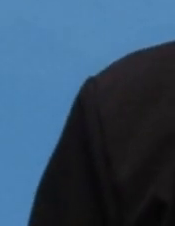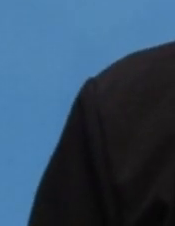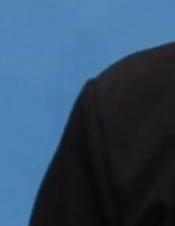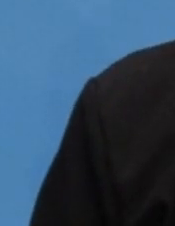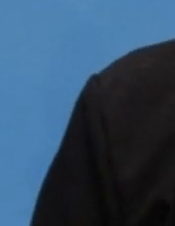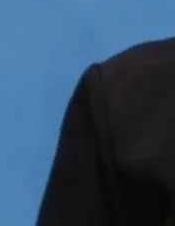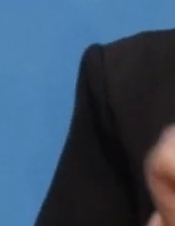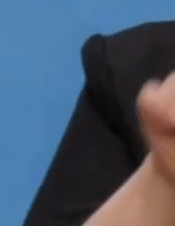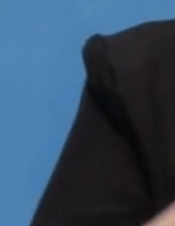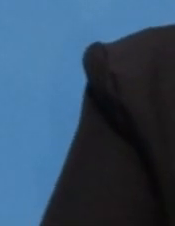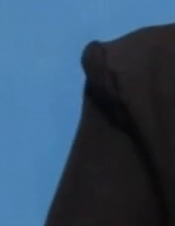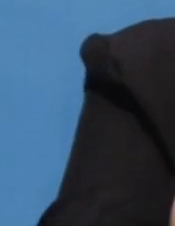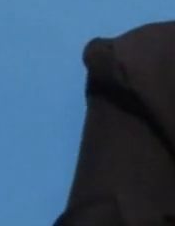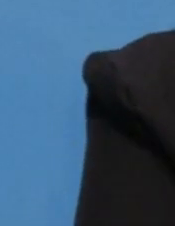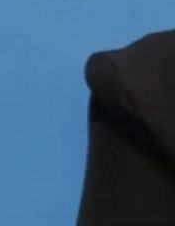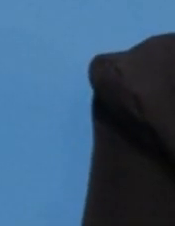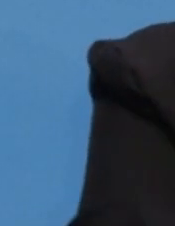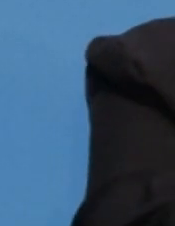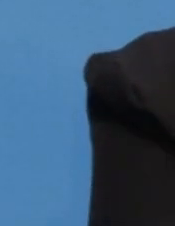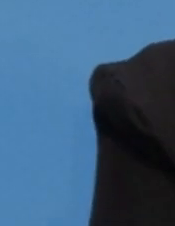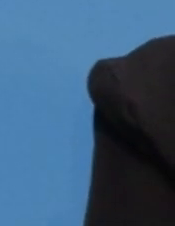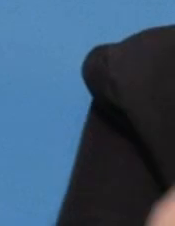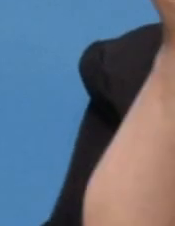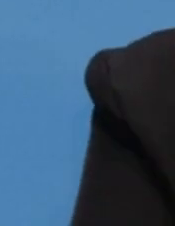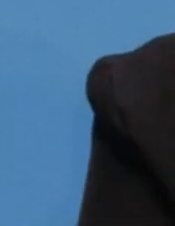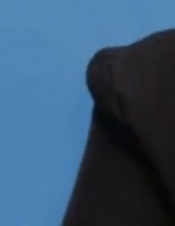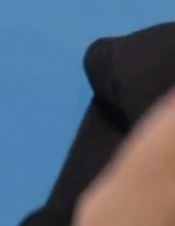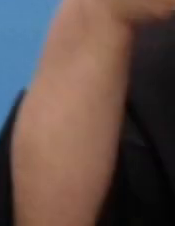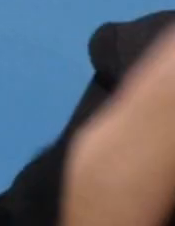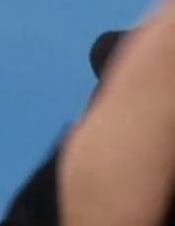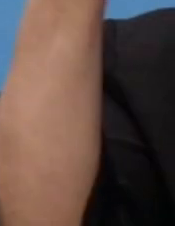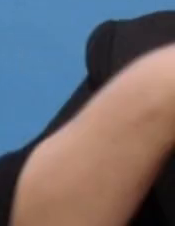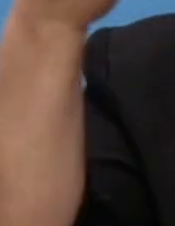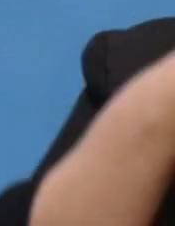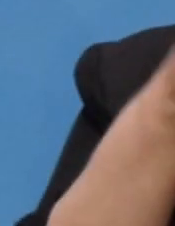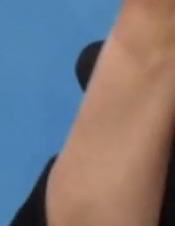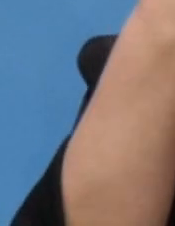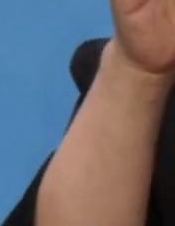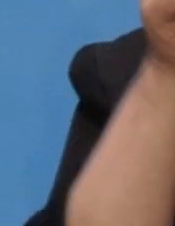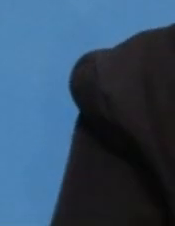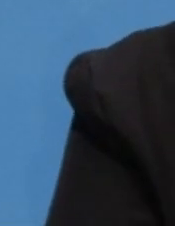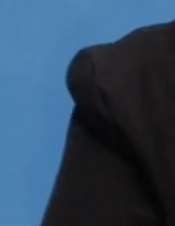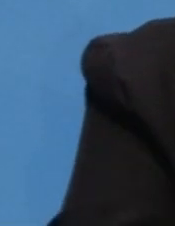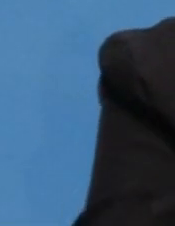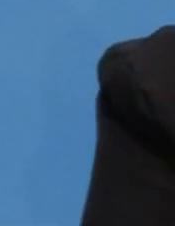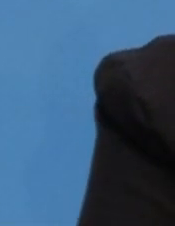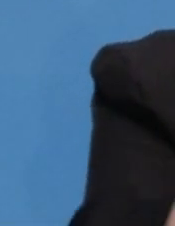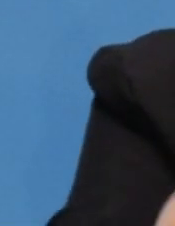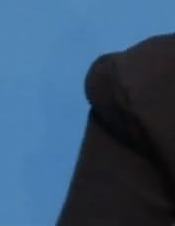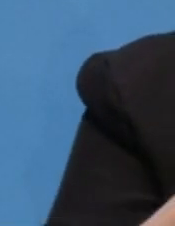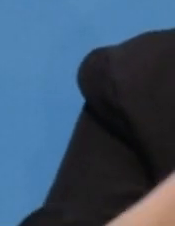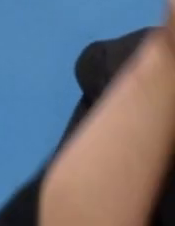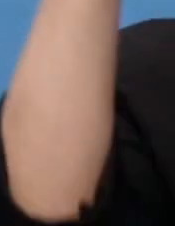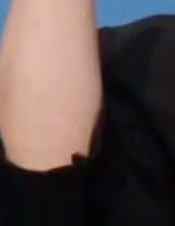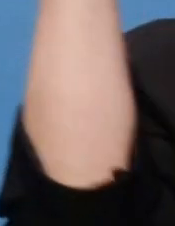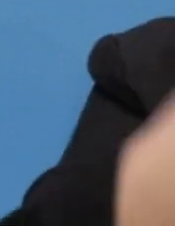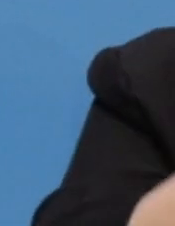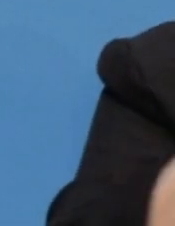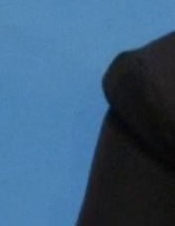이대로라면 9월부터 시작되는 수시 접수는 걷잡을 수 없는 혼란을 초래할